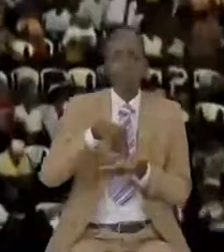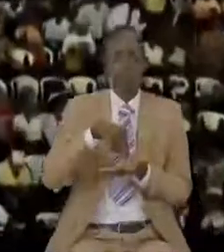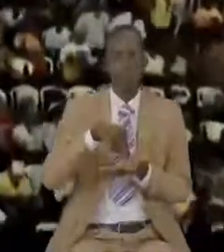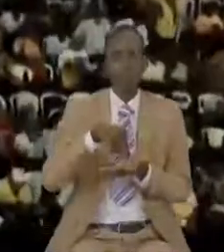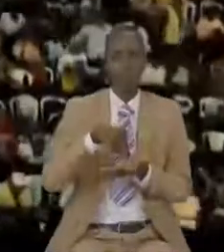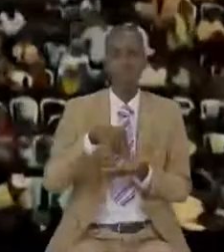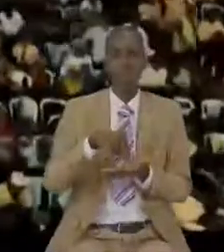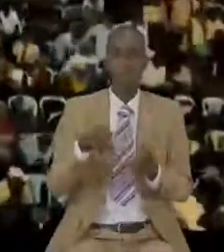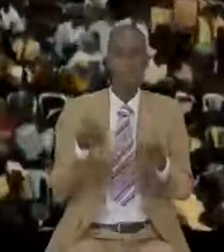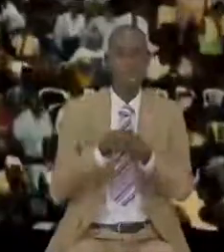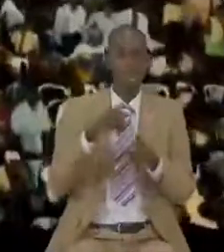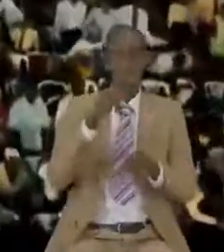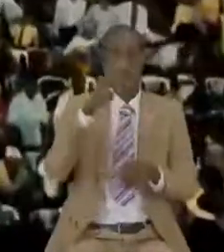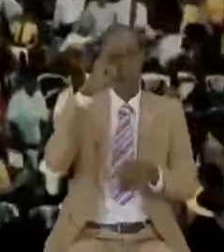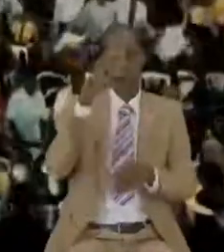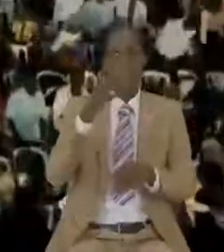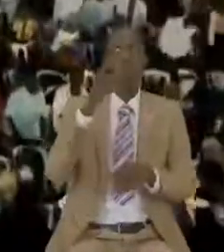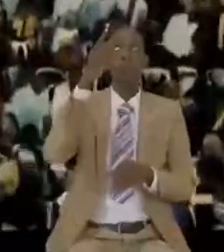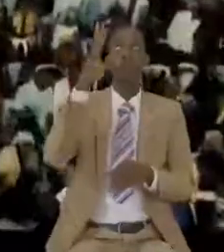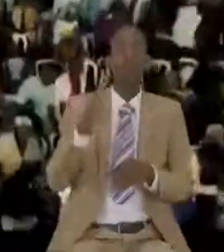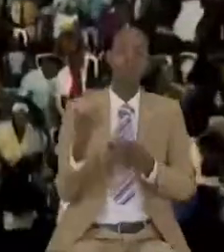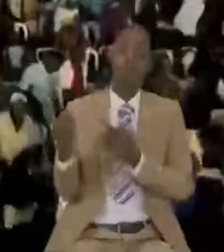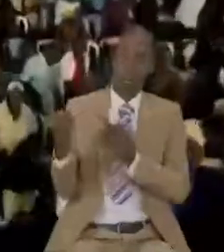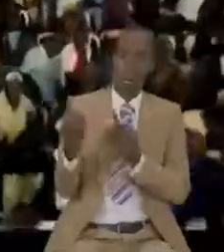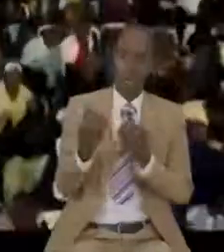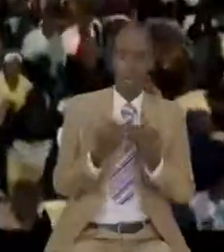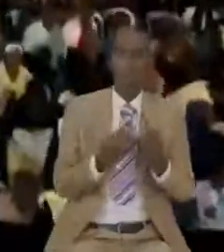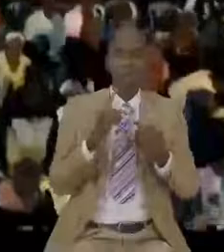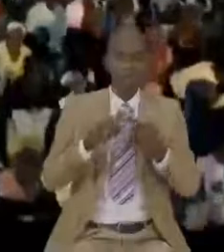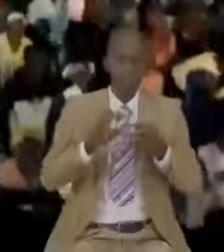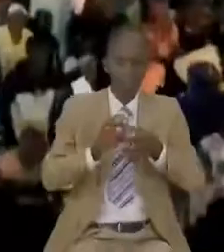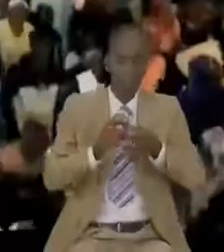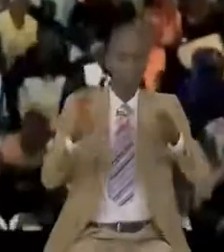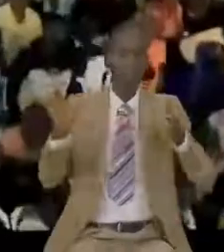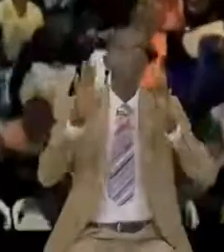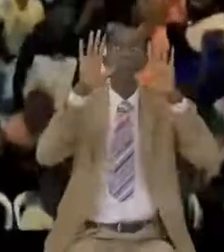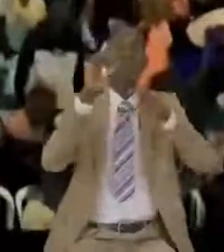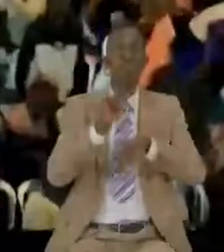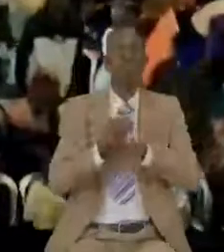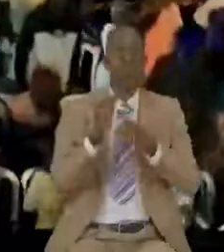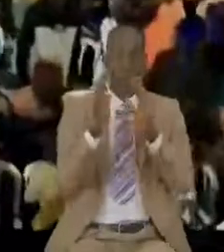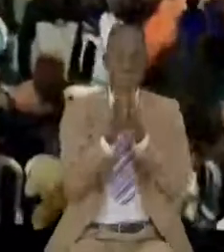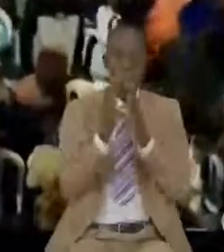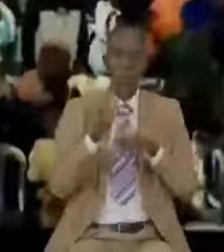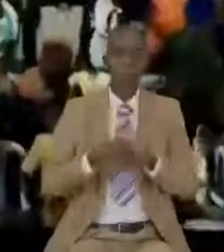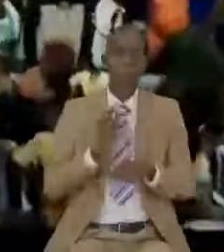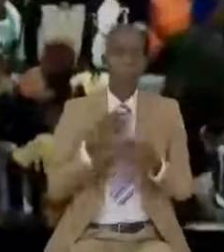Comme l'homme de Dieu vient pour envoyer la prière de miracle ce soir.